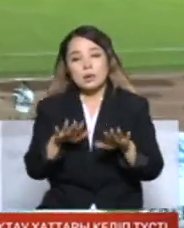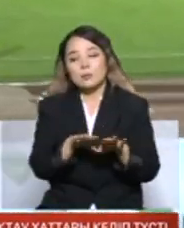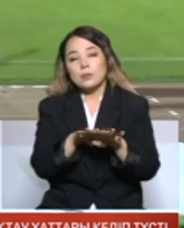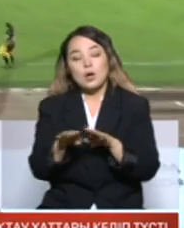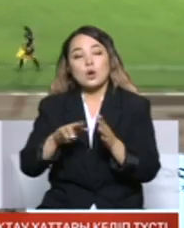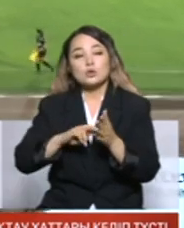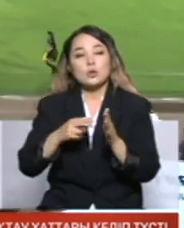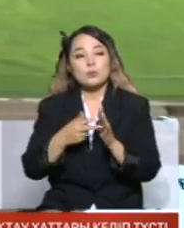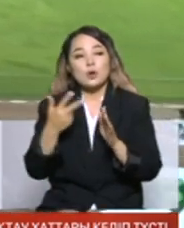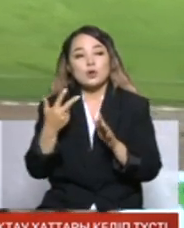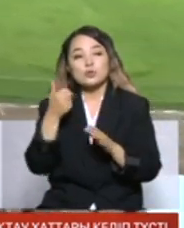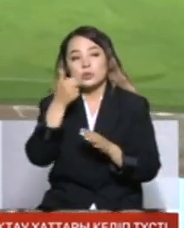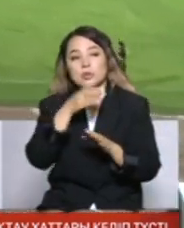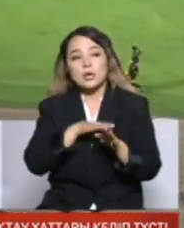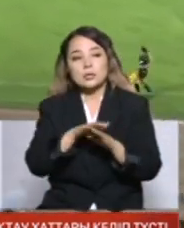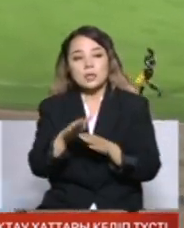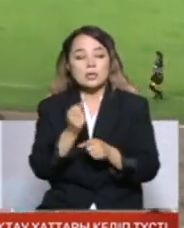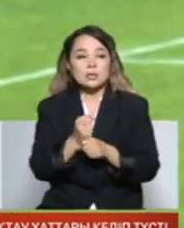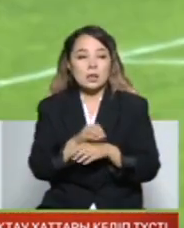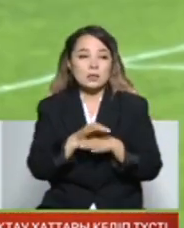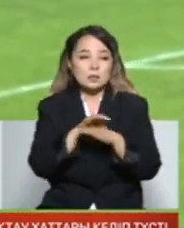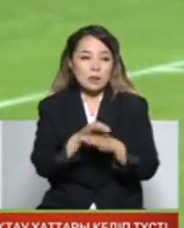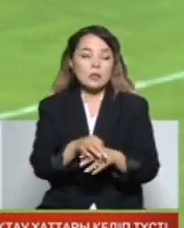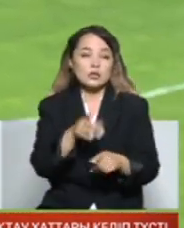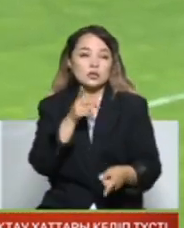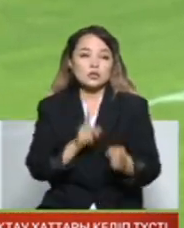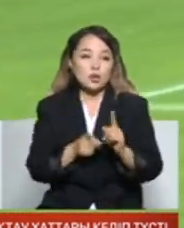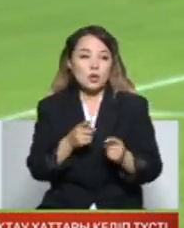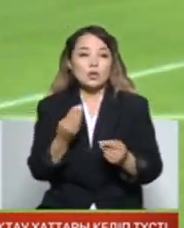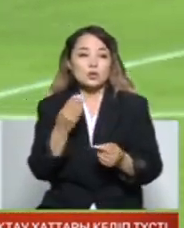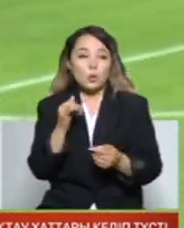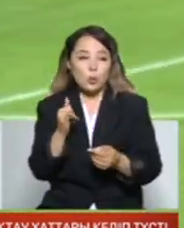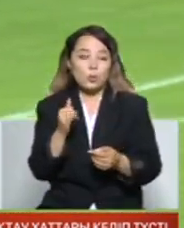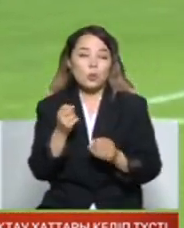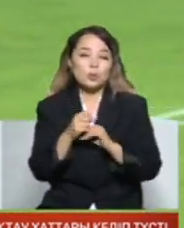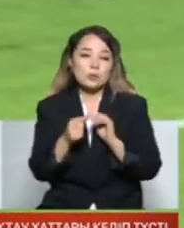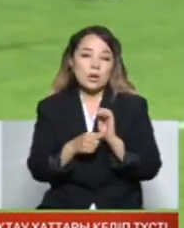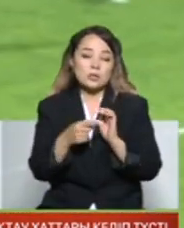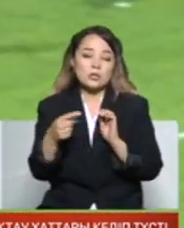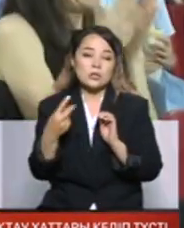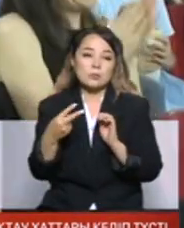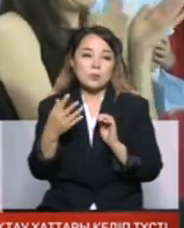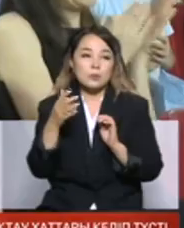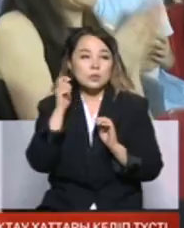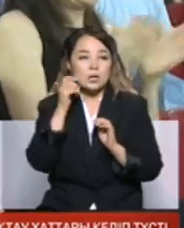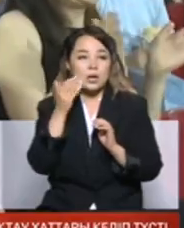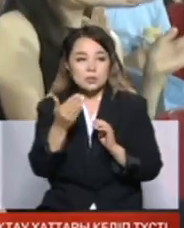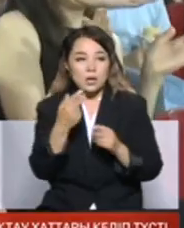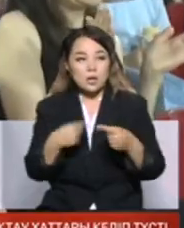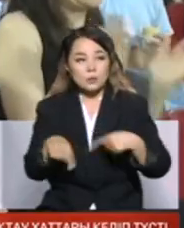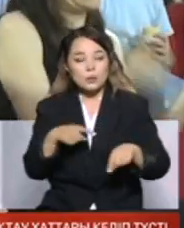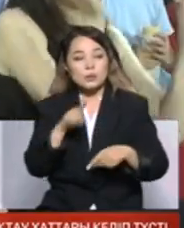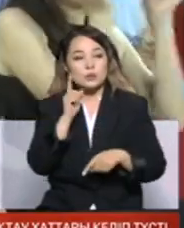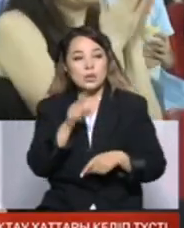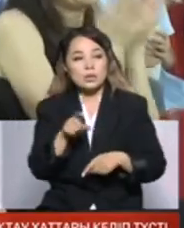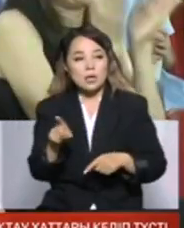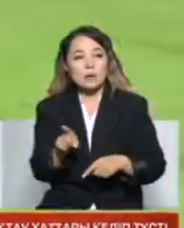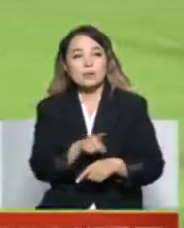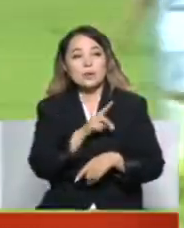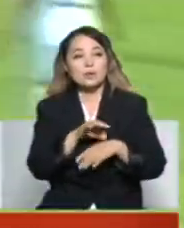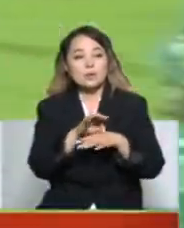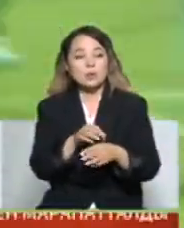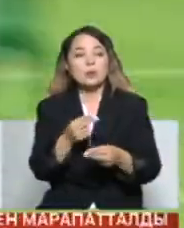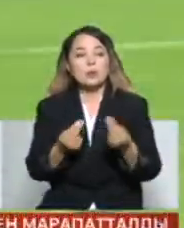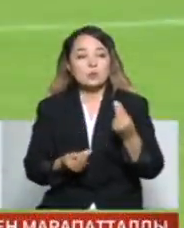жоба осымен 3-ші жыл қатарынан өткізіліп келеді. Реалити шоу 16-25 жас аралығындағы жас футболшылар үшін шеберлігін шыңдаудың